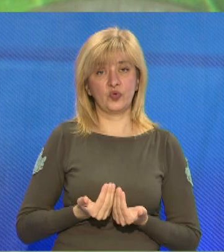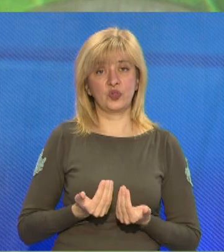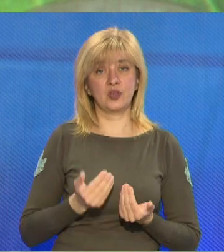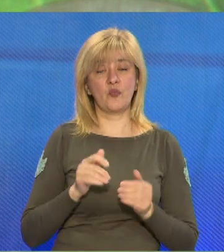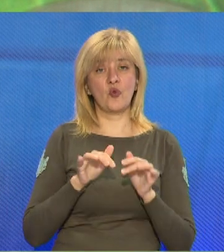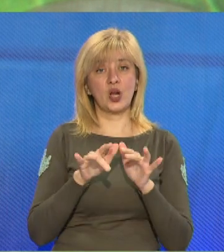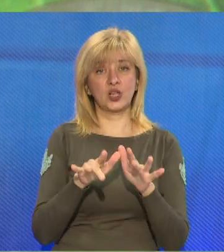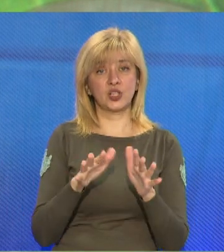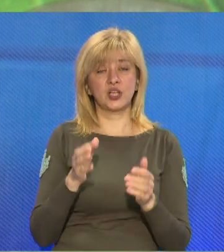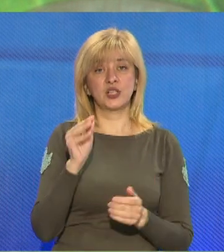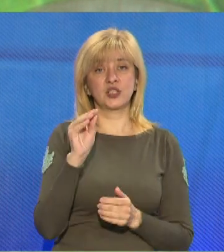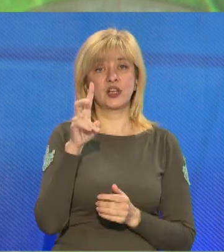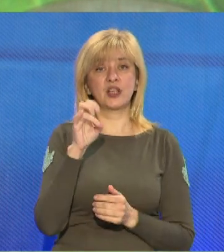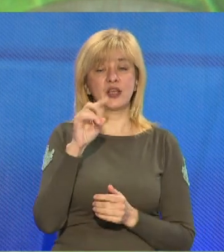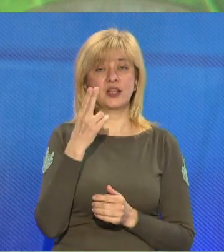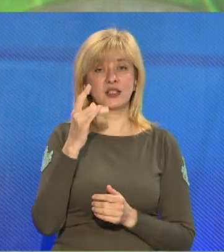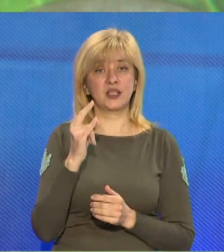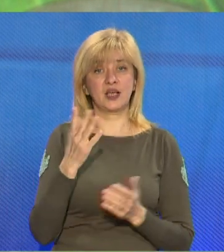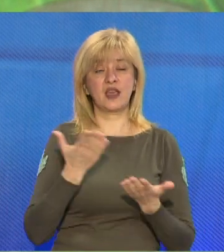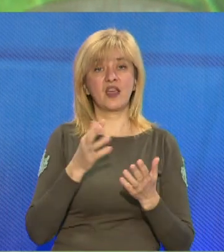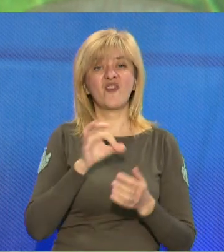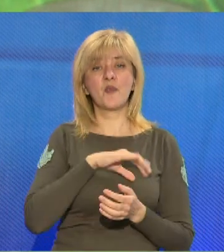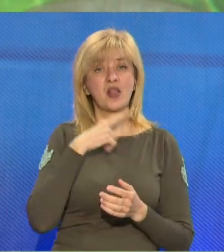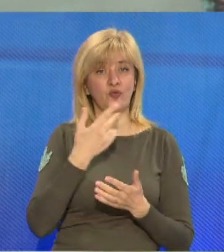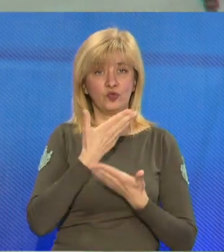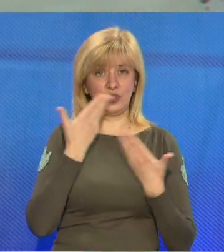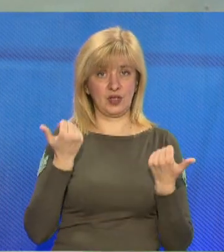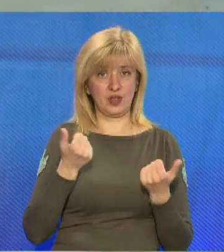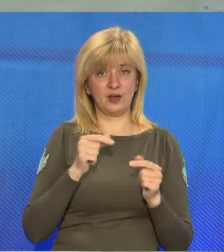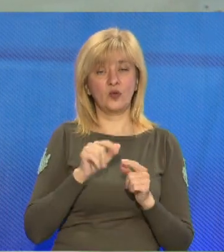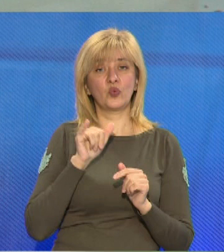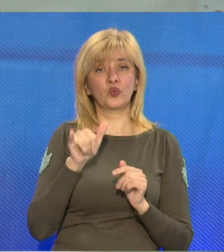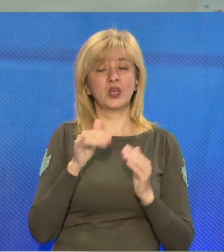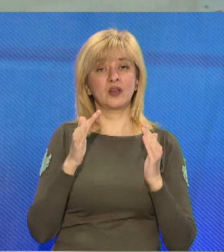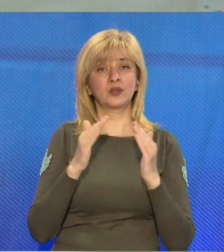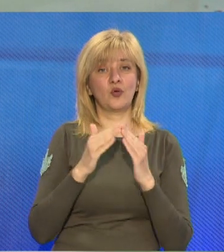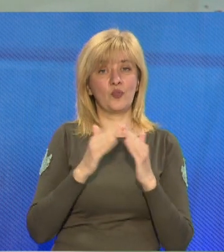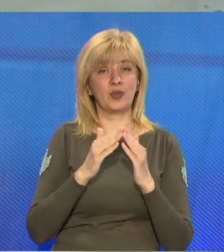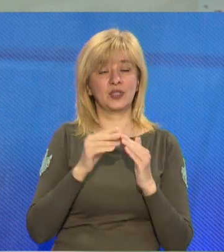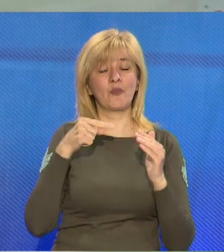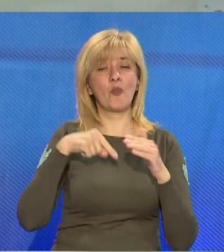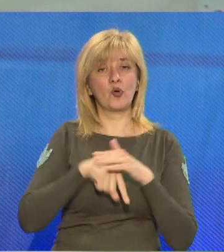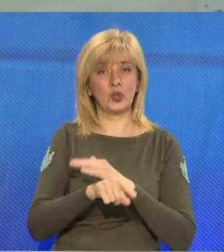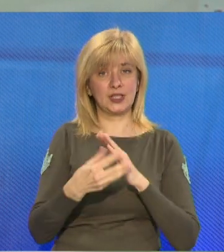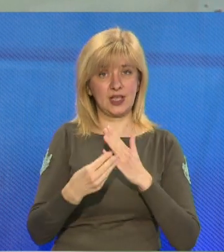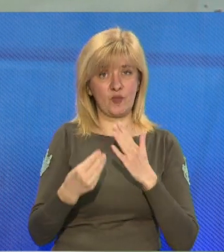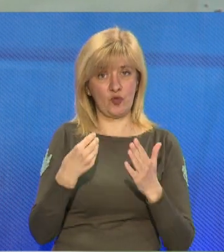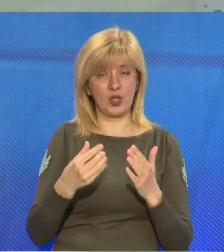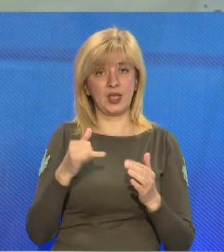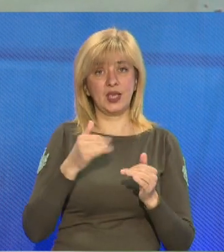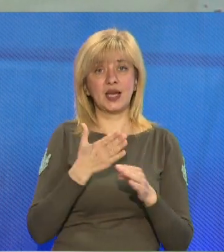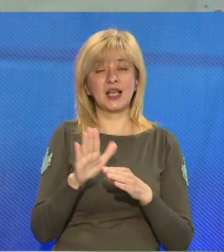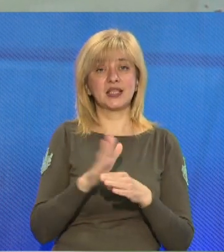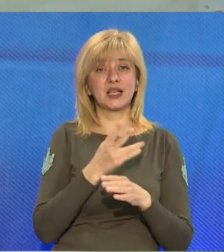не сустракаются. У них совсем непривычные для нас мурашники. Их домик схованы под землей и поделены на особные камеры.